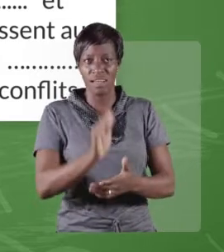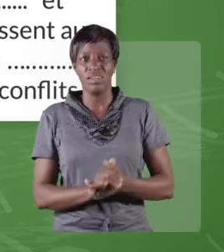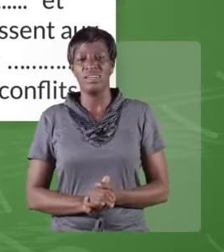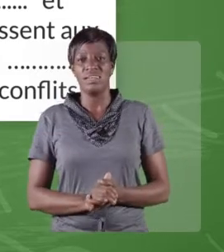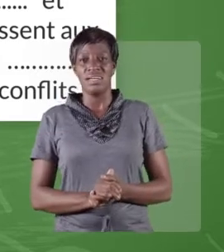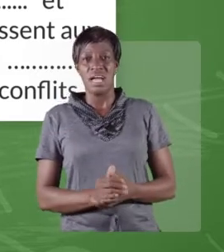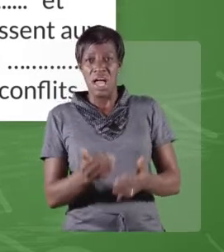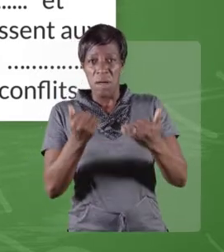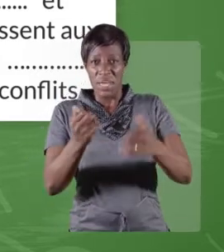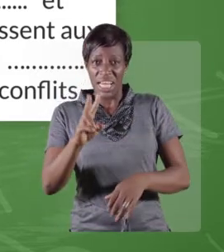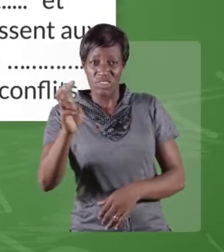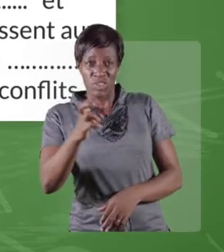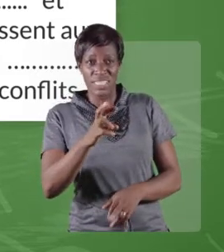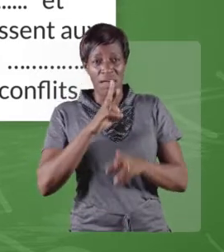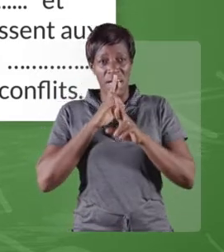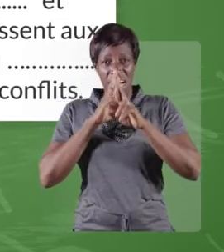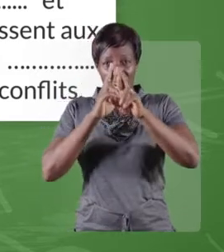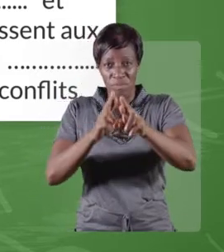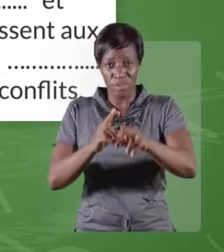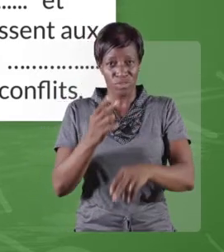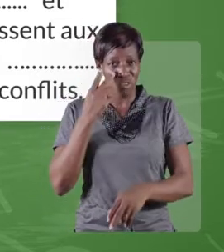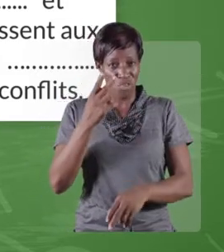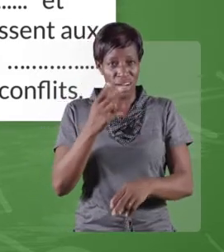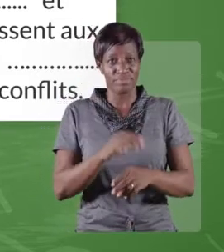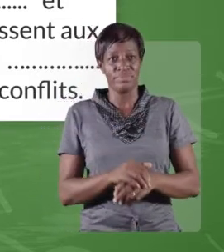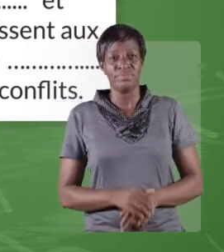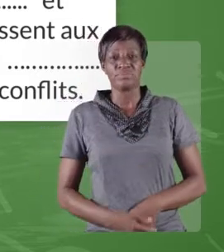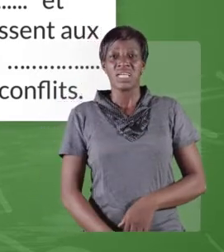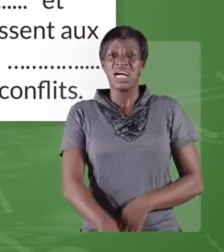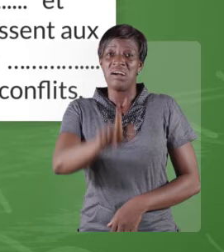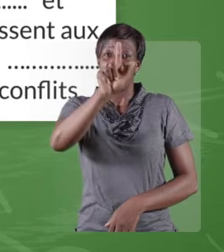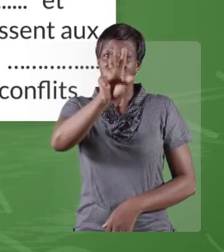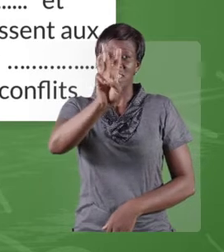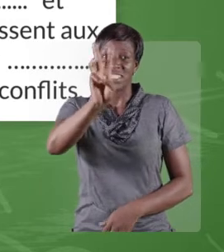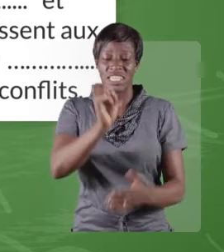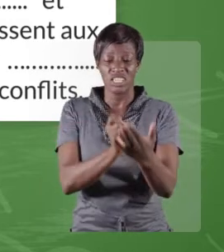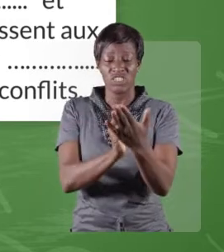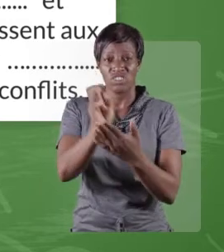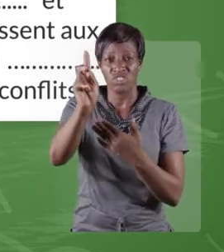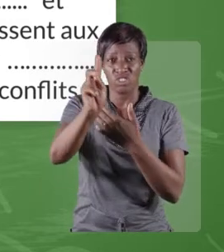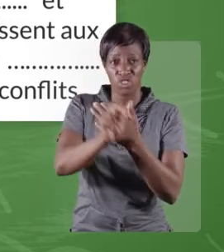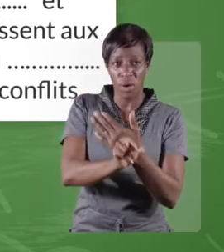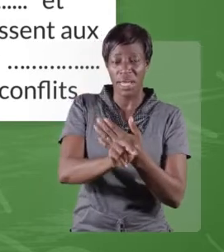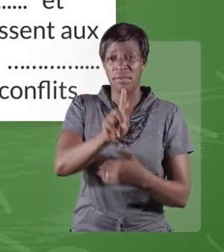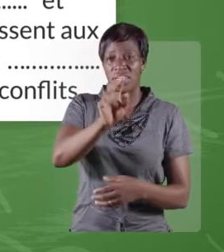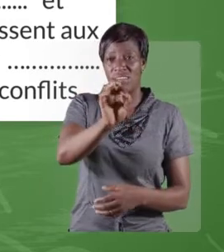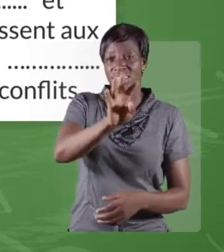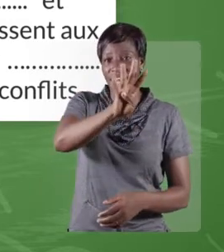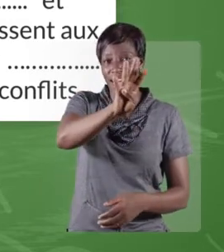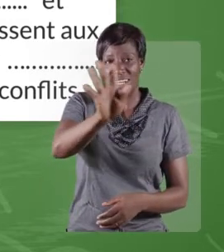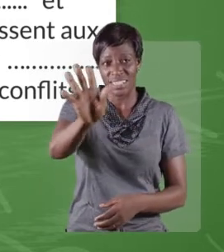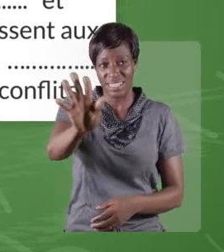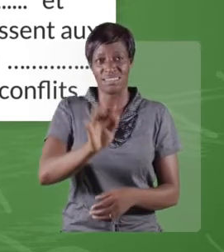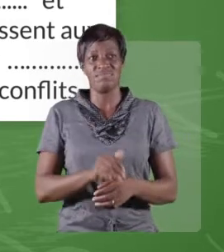pour désigner la nouvelle organisation mondiale née le 26 juin 1945 à